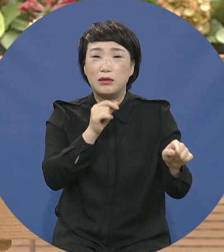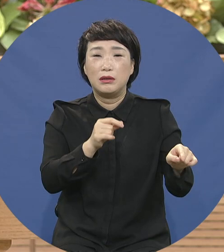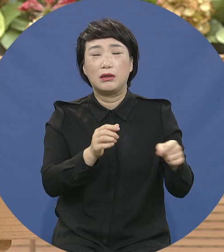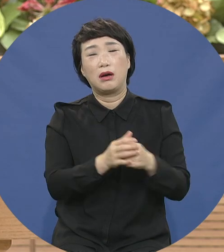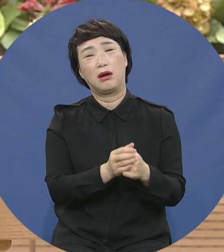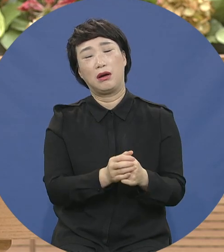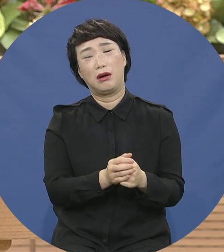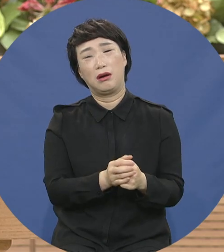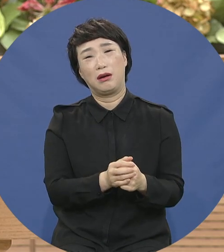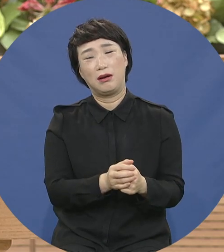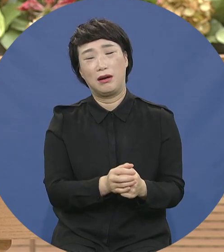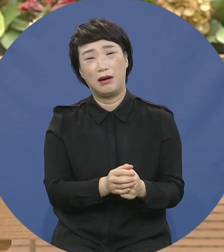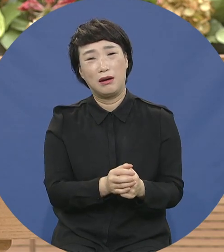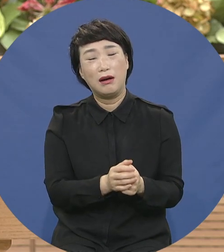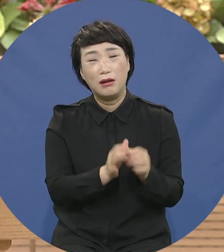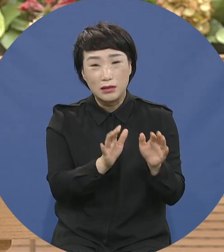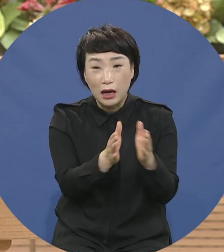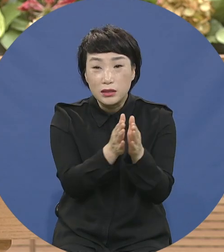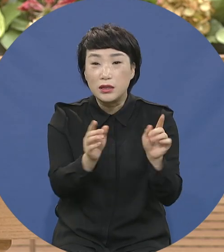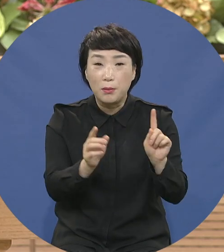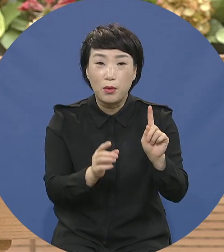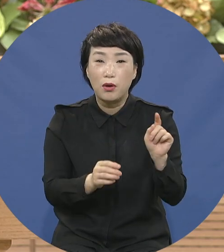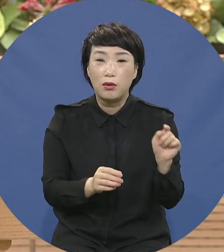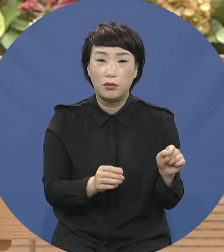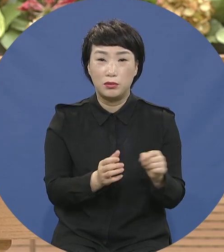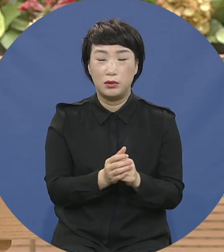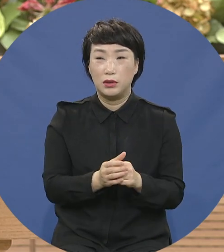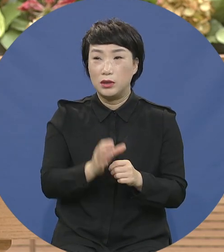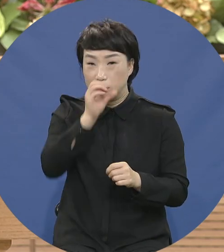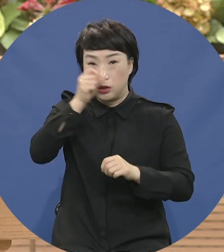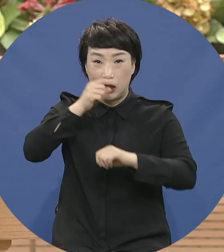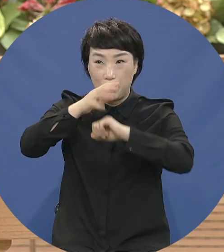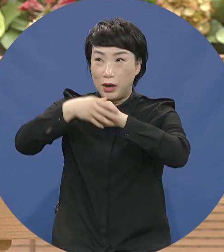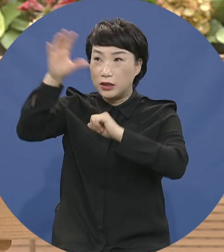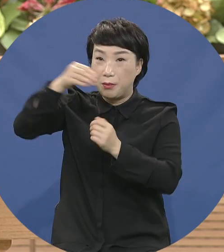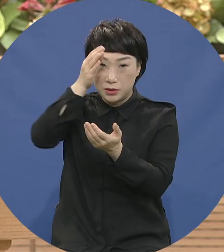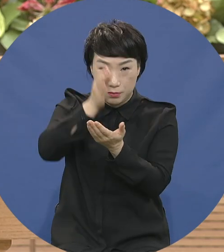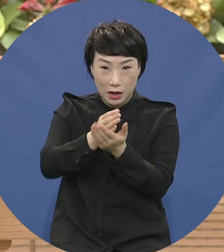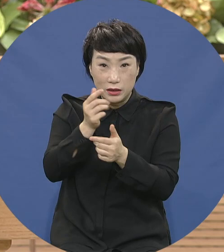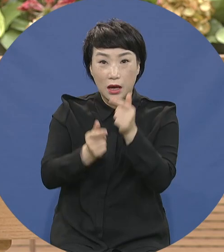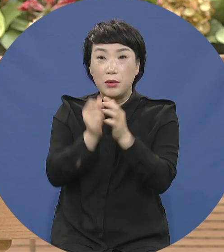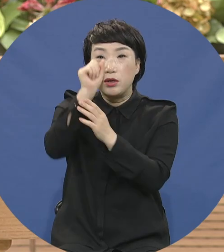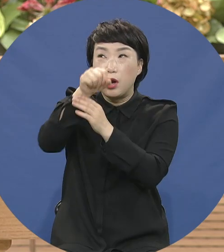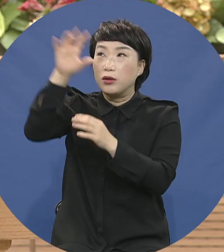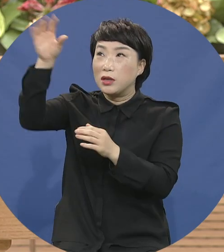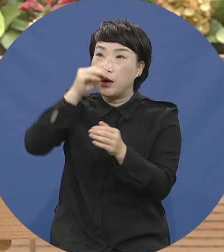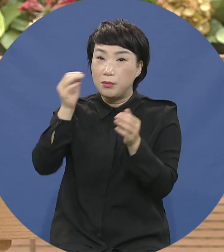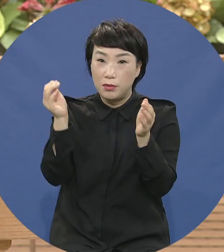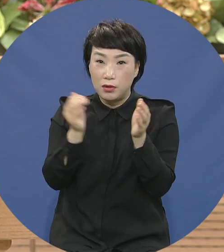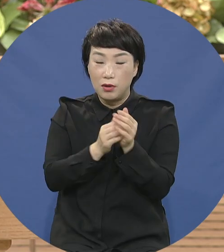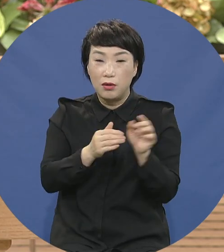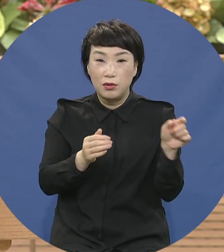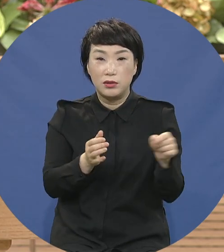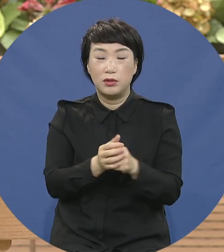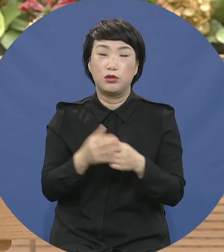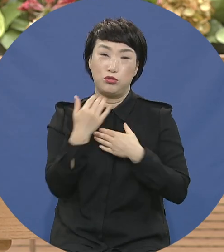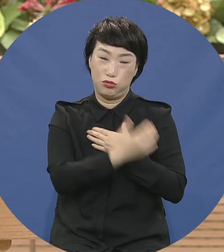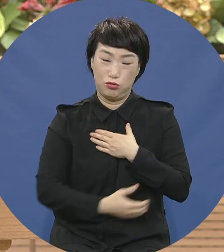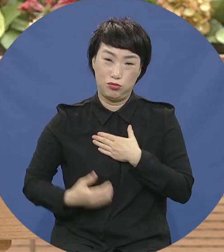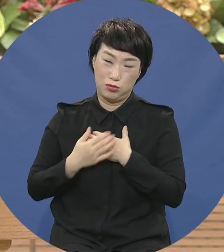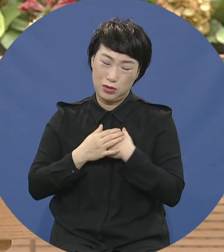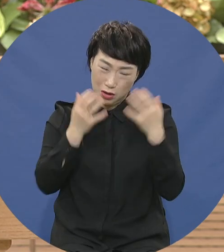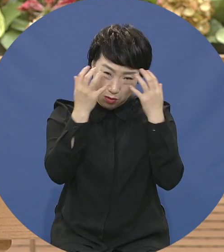눈앞에 퍼졌으니 시작이 먹지 말라는 실과를 먹고 닥치는